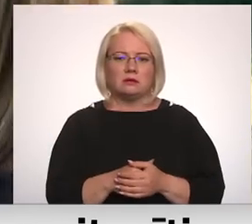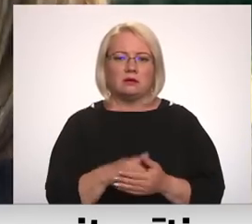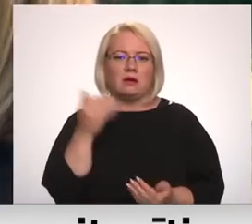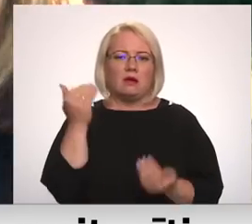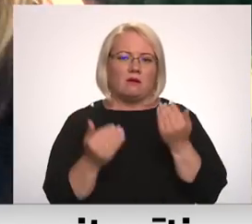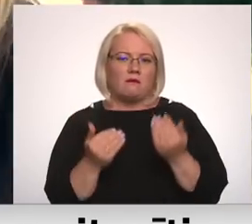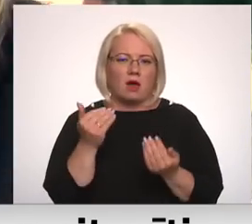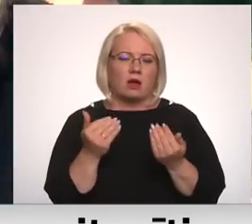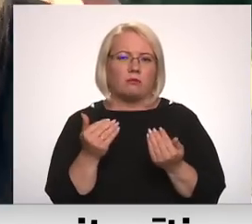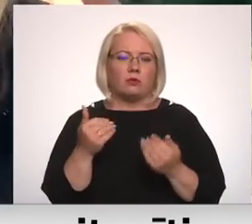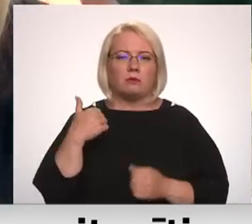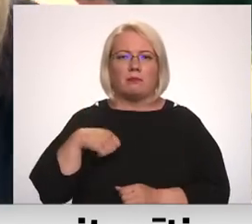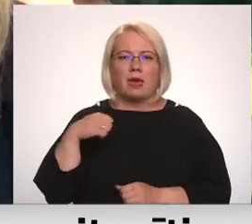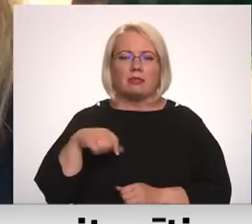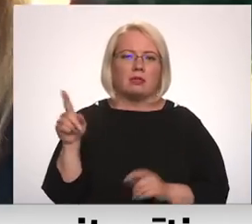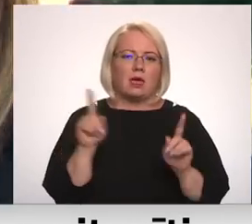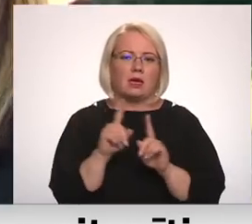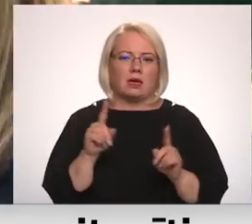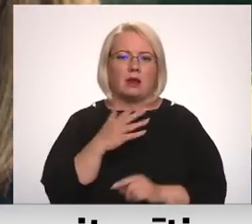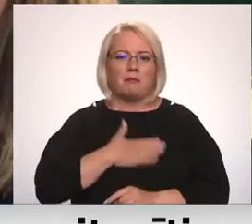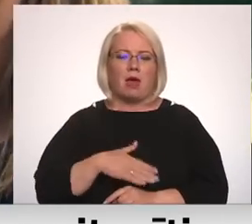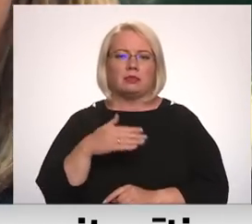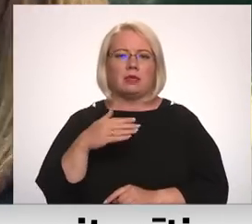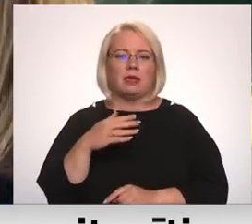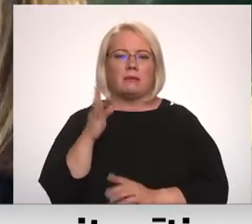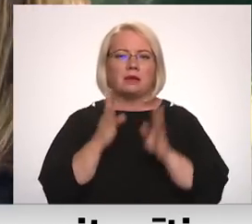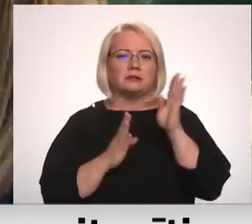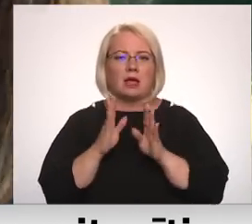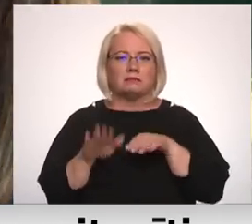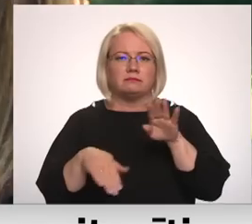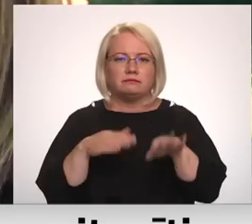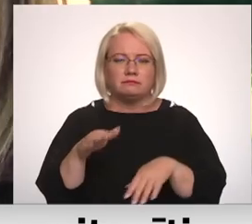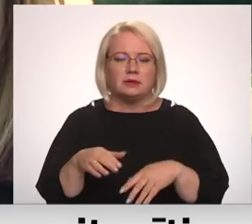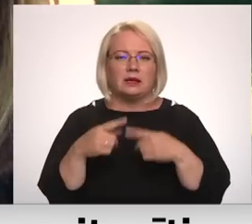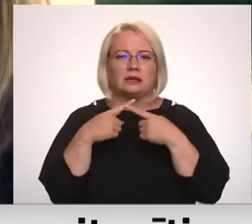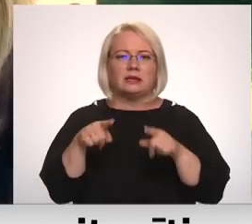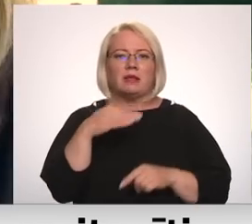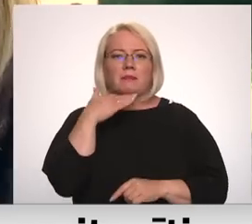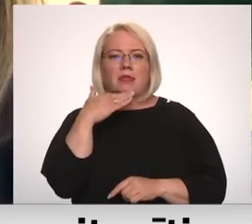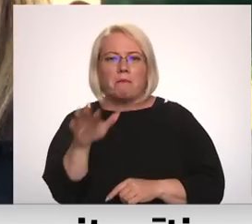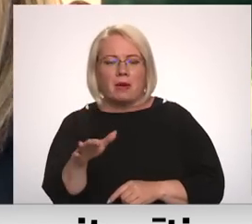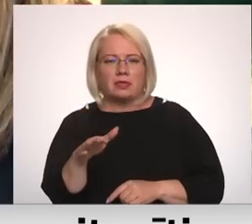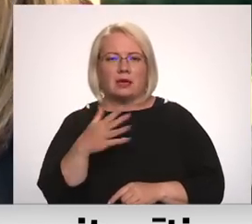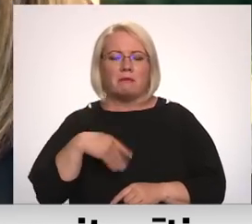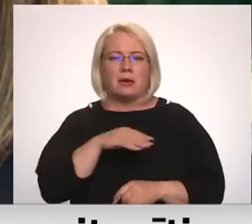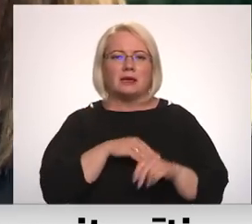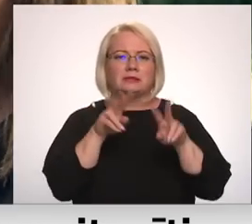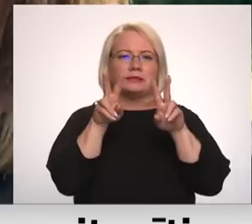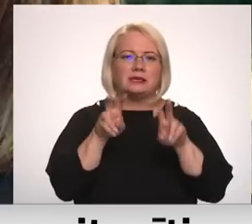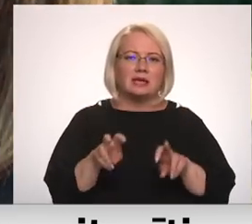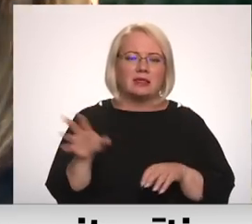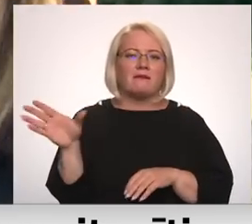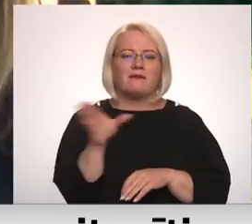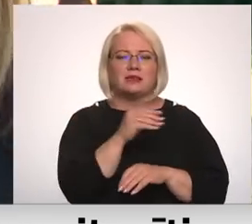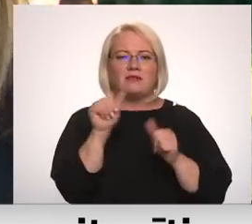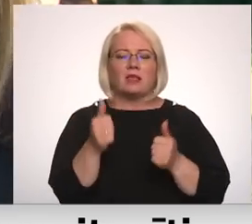varbūt viņa ir, teiksim, viņai patīk staigāt pa zālīti, patīk pa brikšņiem, citam bērnam nepatīk, tāpēc mēs izskatām visas versijas, kur viņa varētu